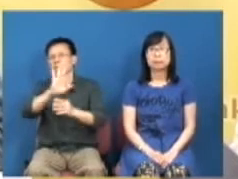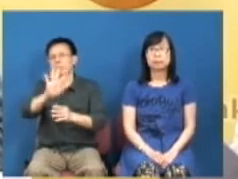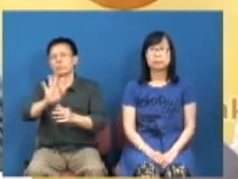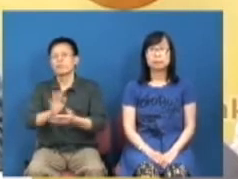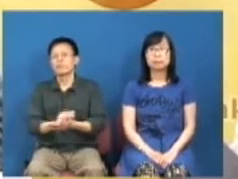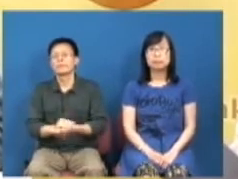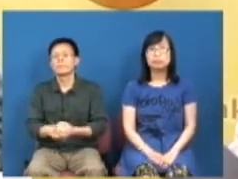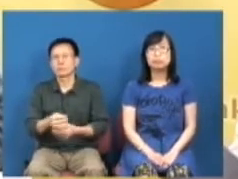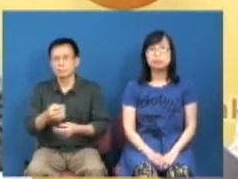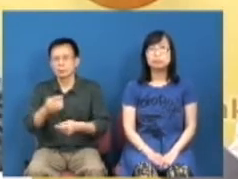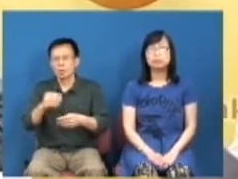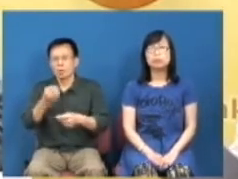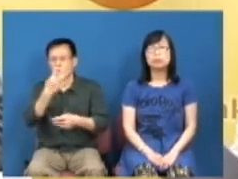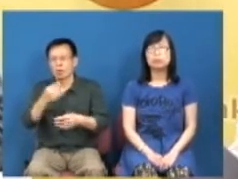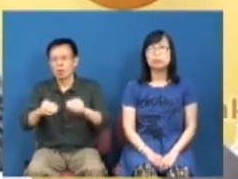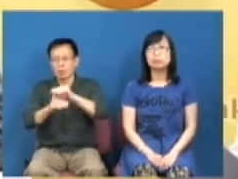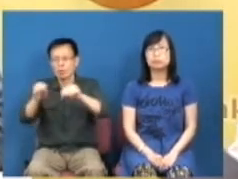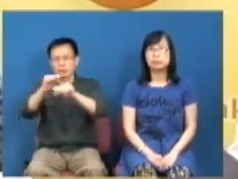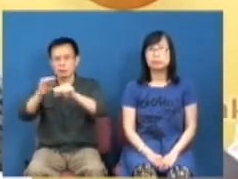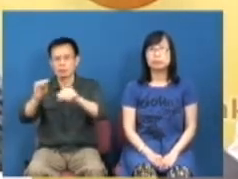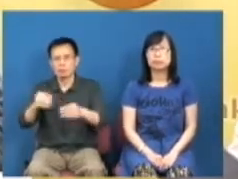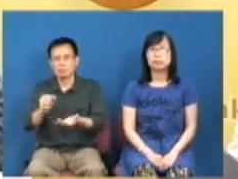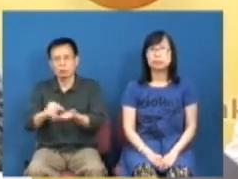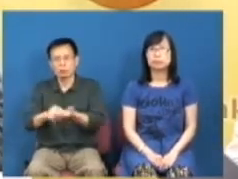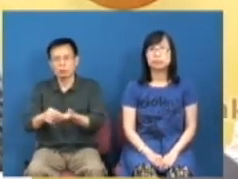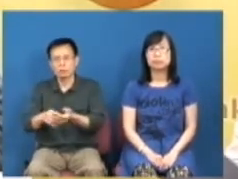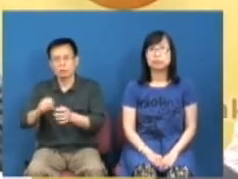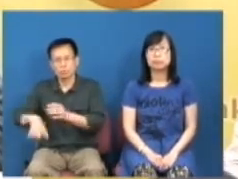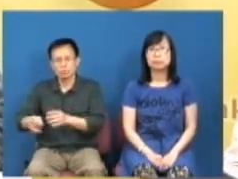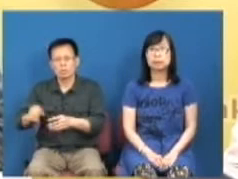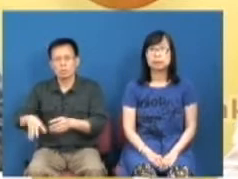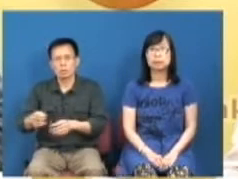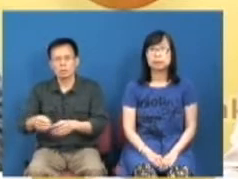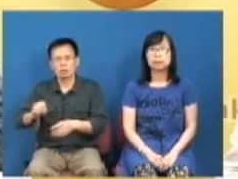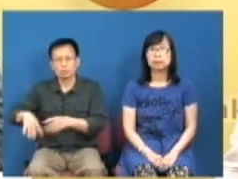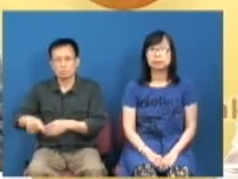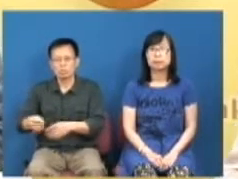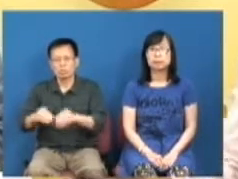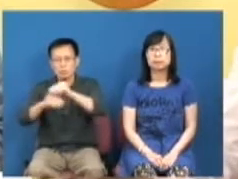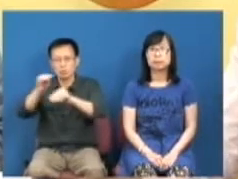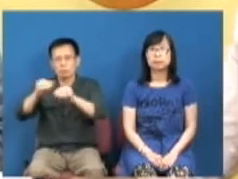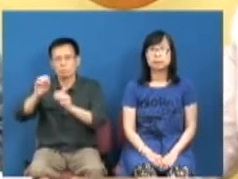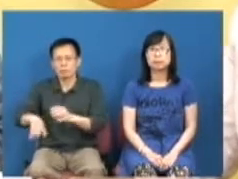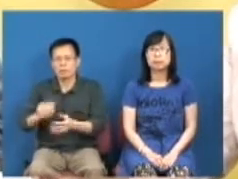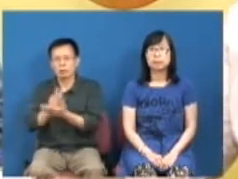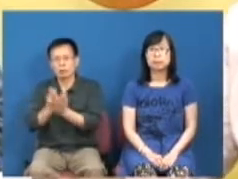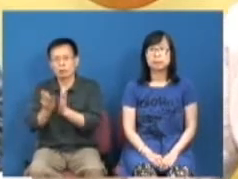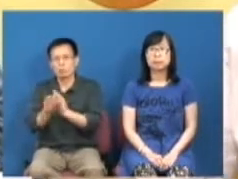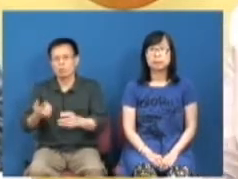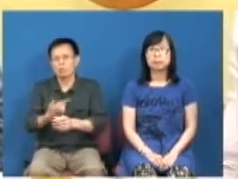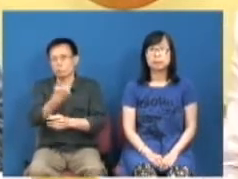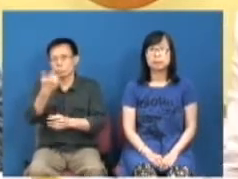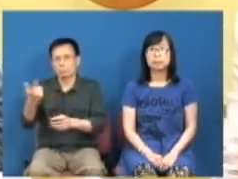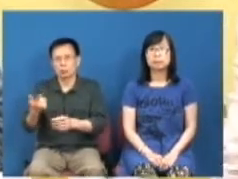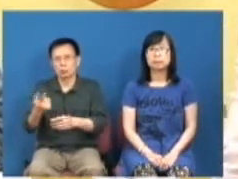係起下土地，跟然之後堆下啲污泥。堆下啲建築廢料咁樣咁所以就有比較多環保團體